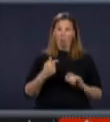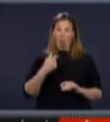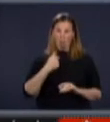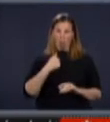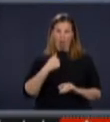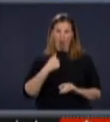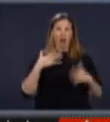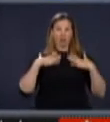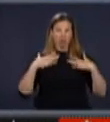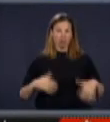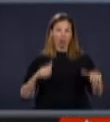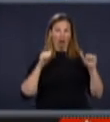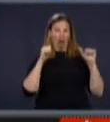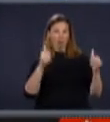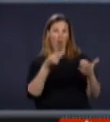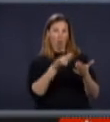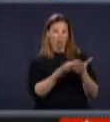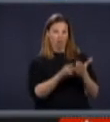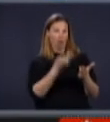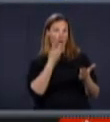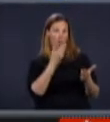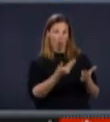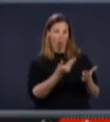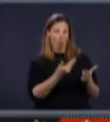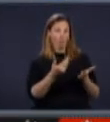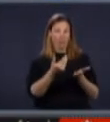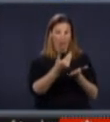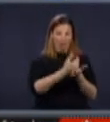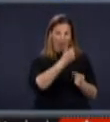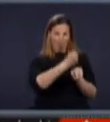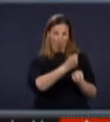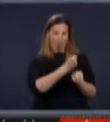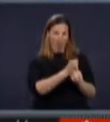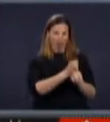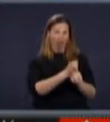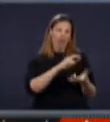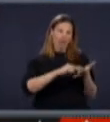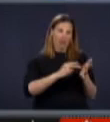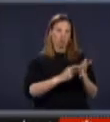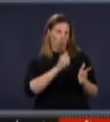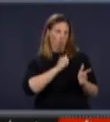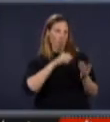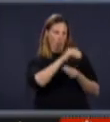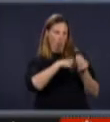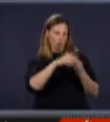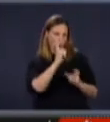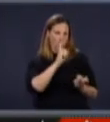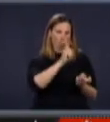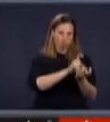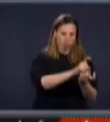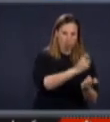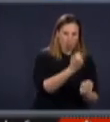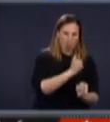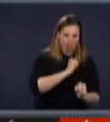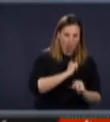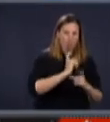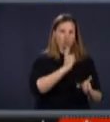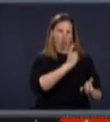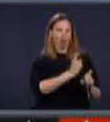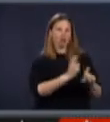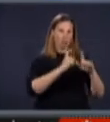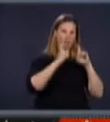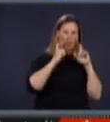alors, avec le salaire que je fais, puis j'ai encore conservé ma job, alors que c'est pas tout le monde que ces moyens-là. Donc, j'inviterais la population qui peuvent s'en procurer un, parce qu'il y en a plein